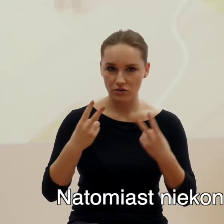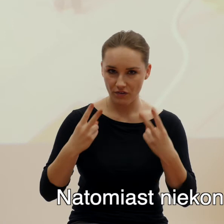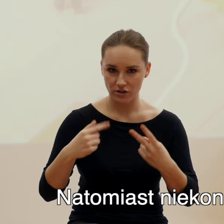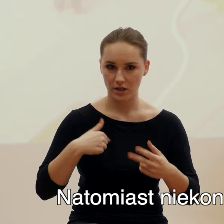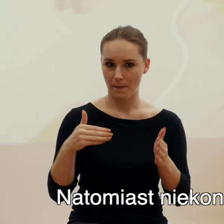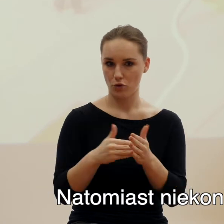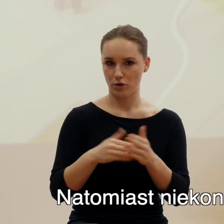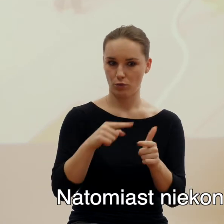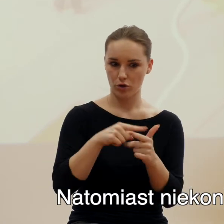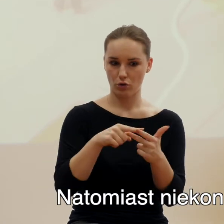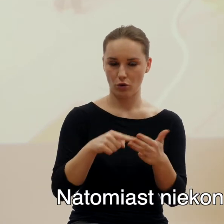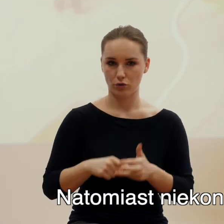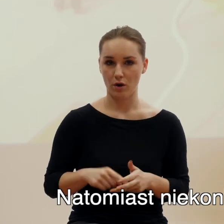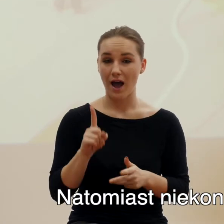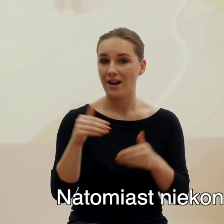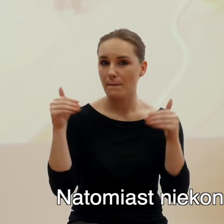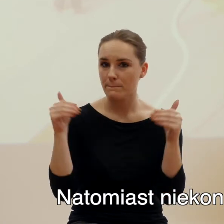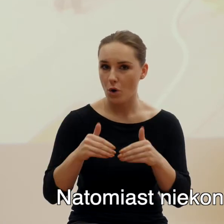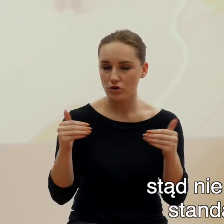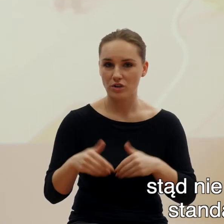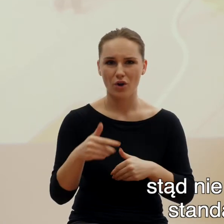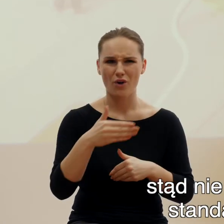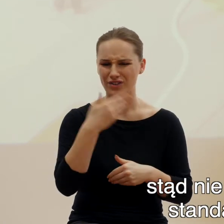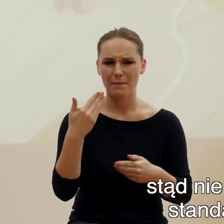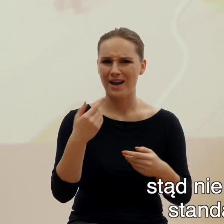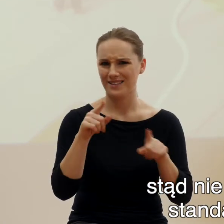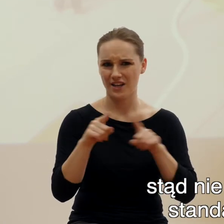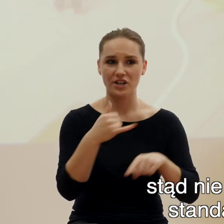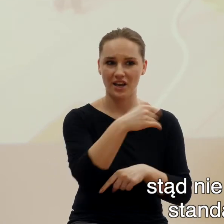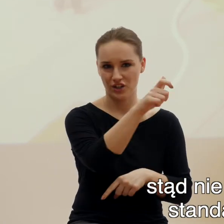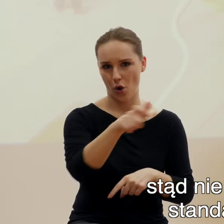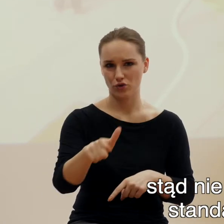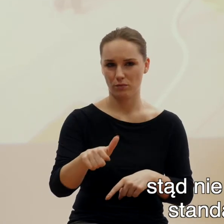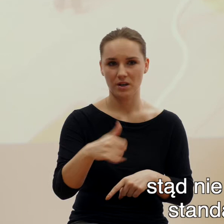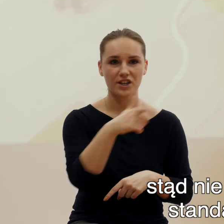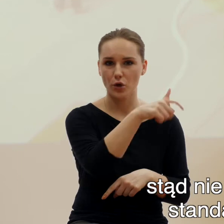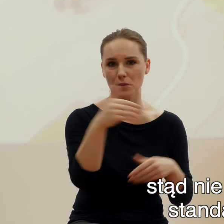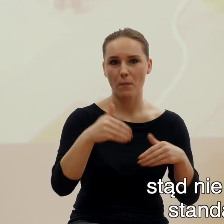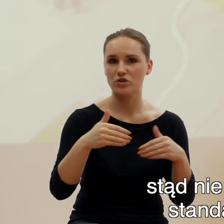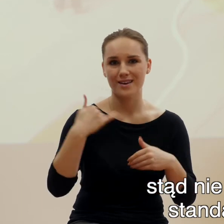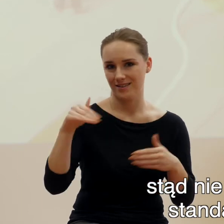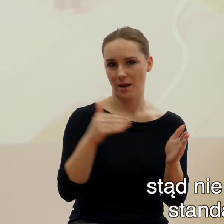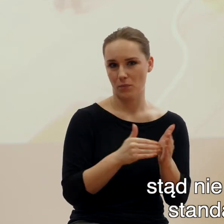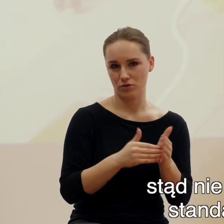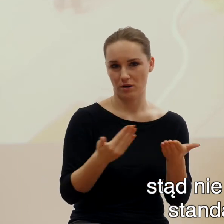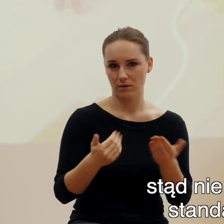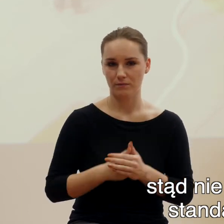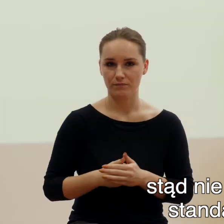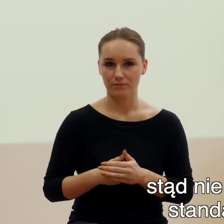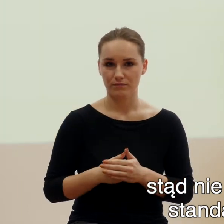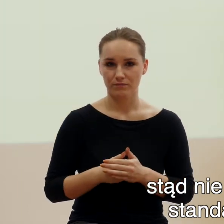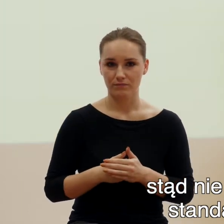miały znaczenie dla innych osób, stąd nie staje się to jakimś takim naturalnym, standardowym sposobem